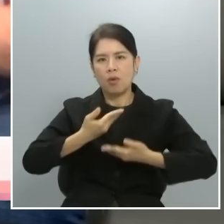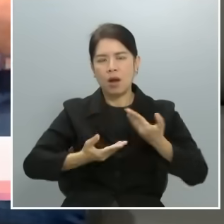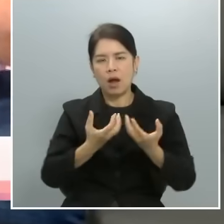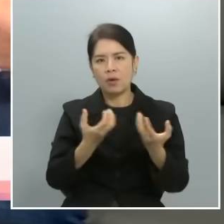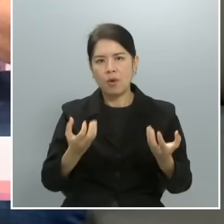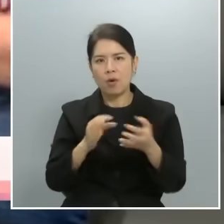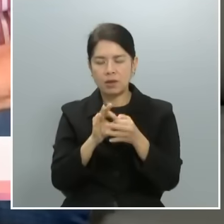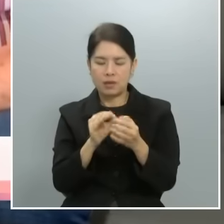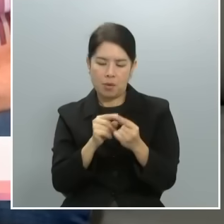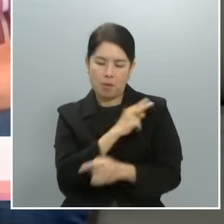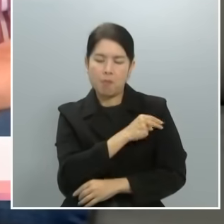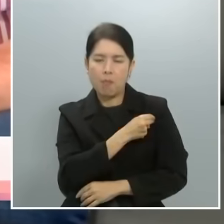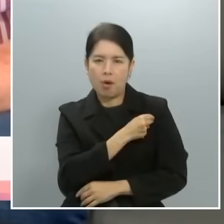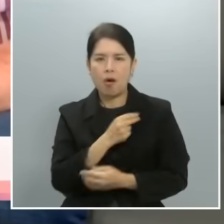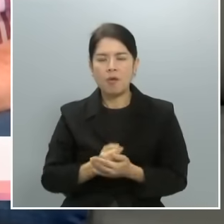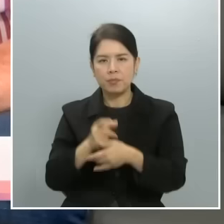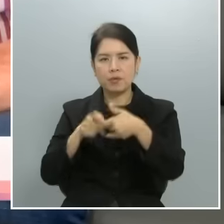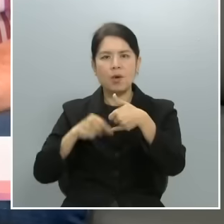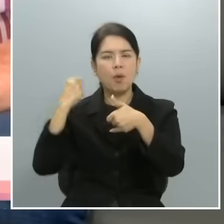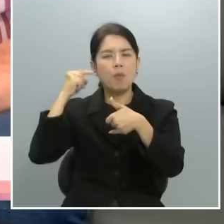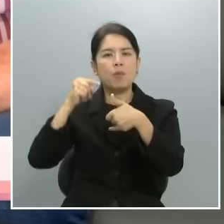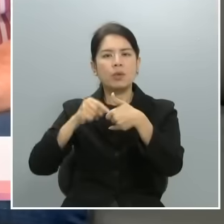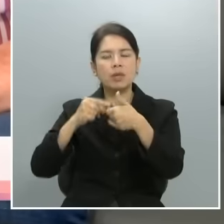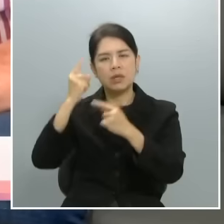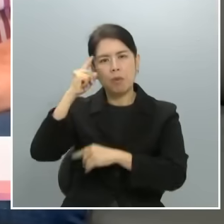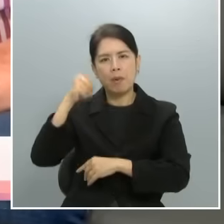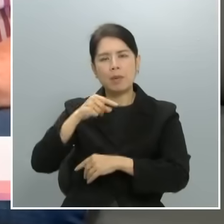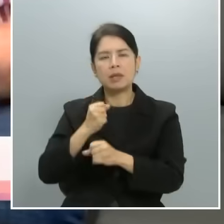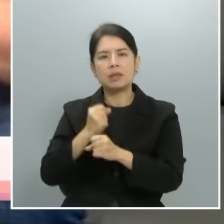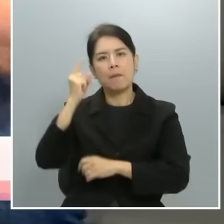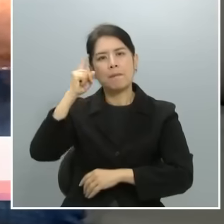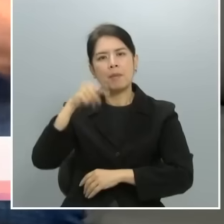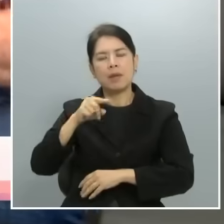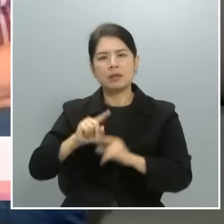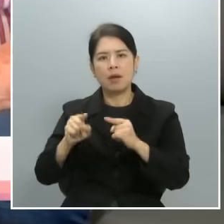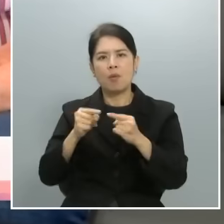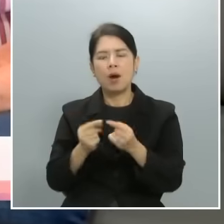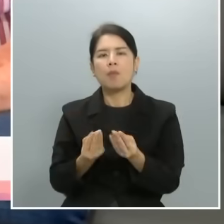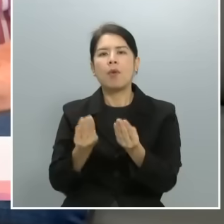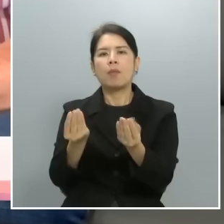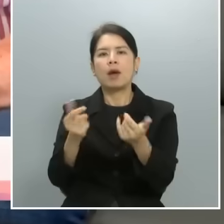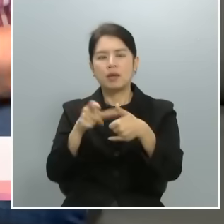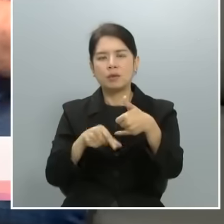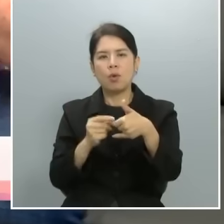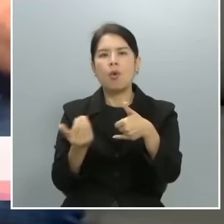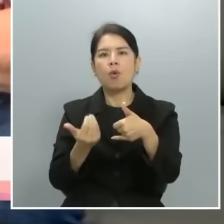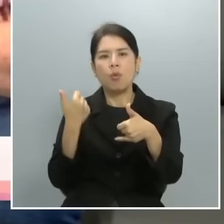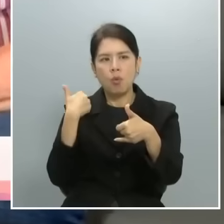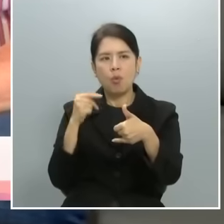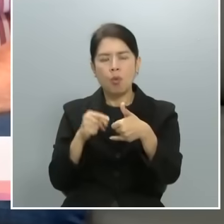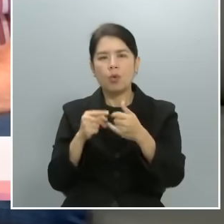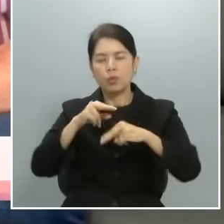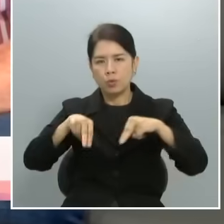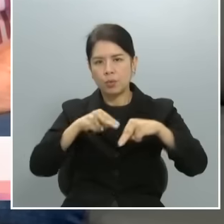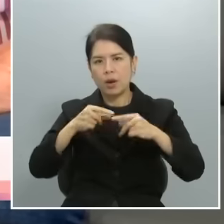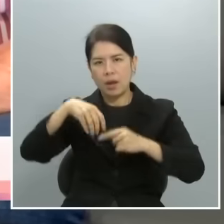ย์แม้ว่าผู้หญิงคนดังกล่าวจะทำอะไรไม่เป็นเลยแต่ผมให้ลูกๆของผมเองเนี่ยมาช่วยดูแลบริษัทรวมไปถึง